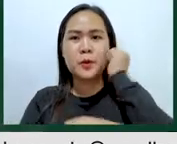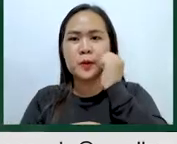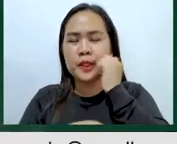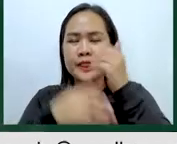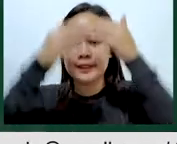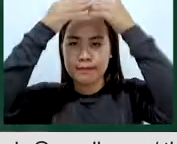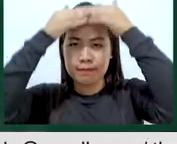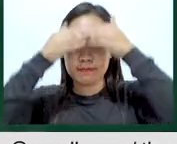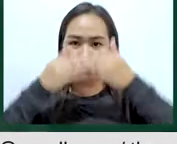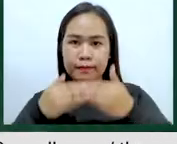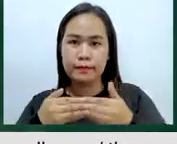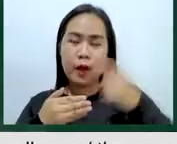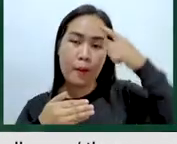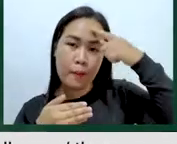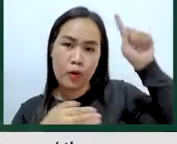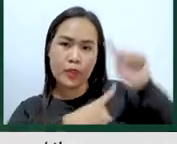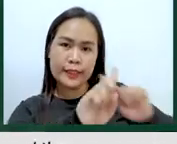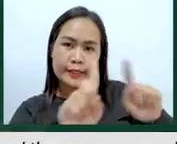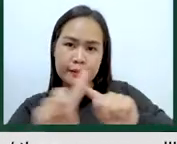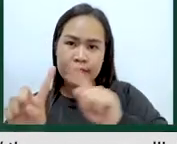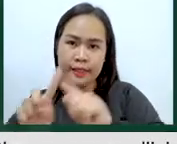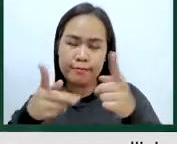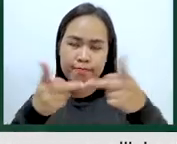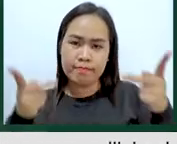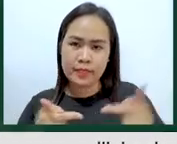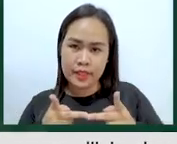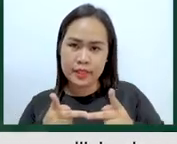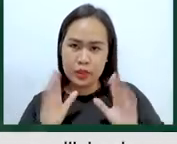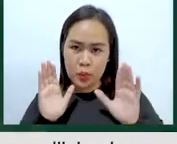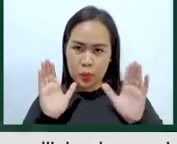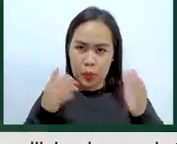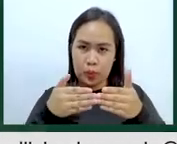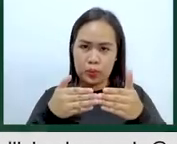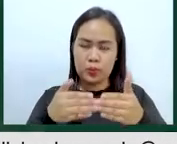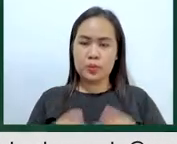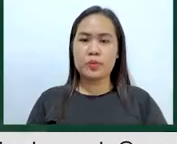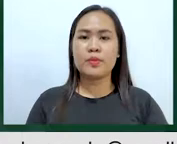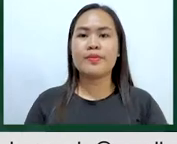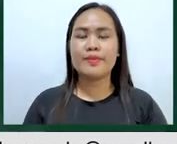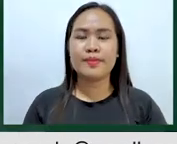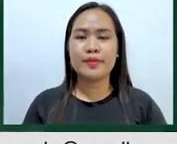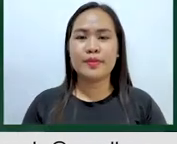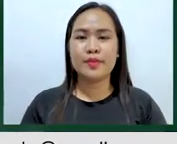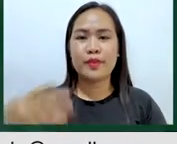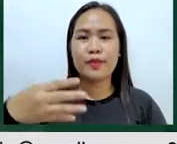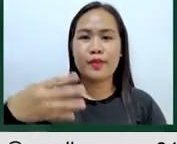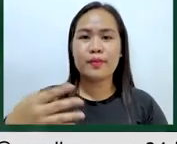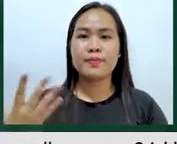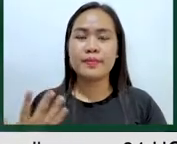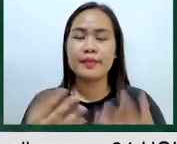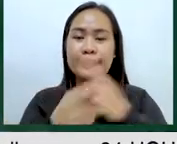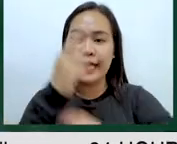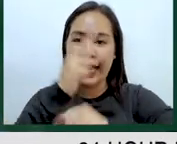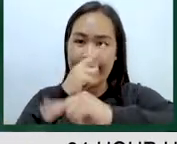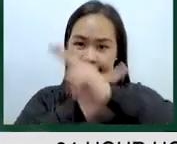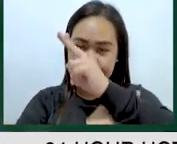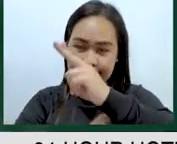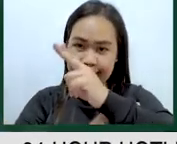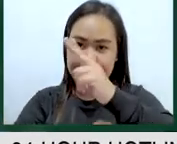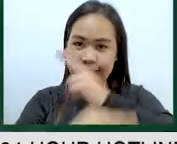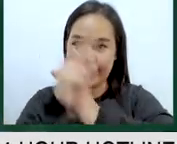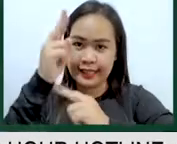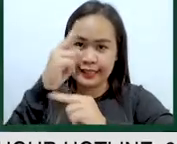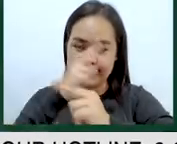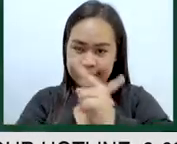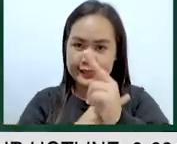shield with you and use it pagpasok nyo sa mga public enclosed public spaces, okay? Hand hygiene, no, wash